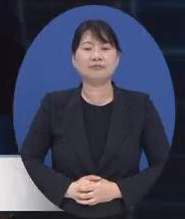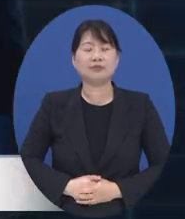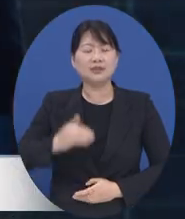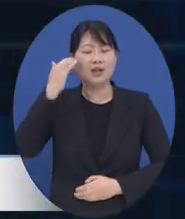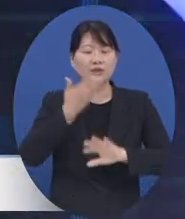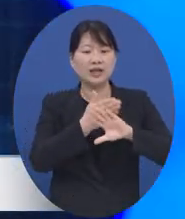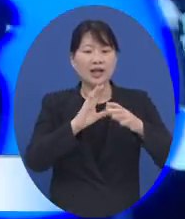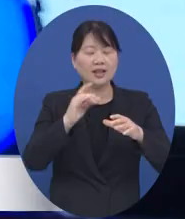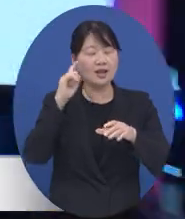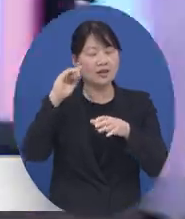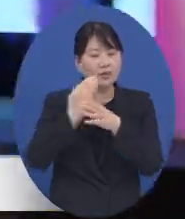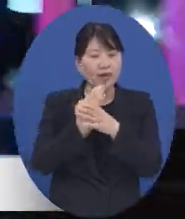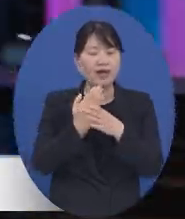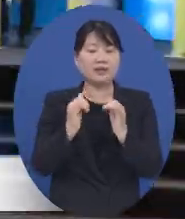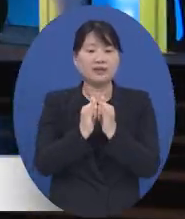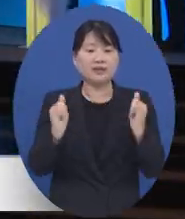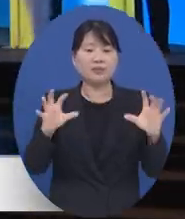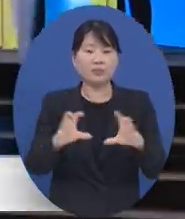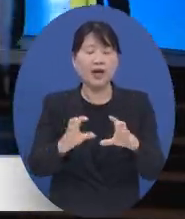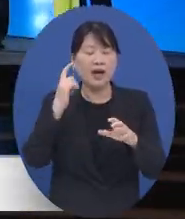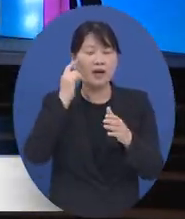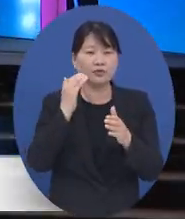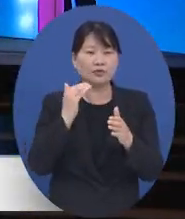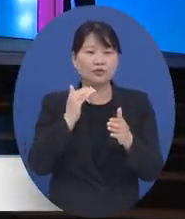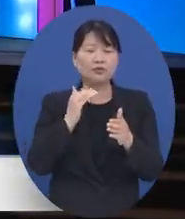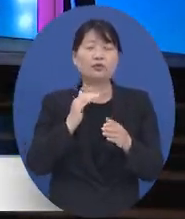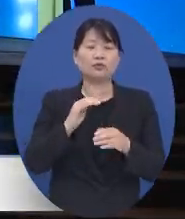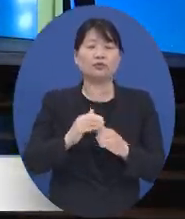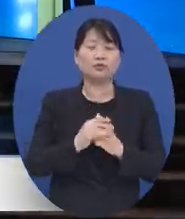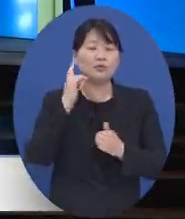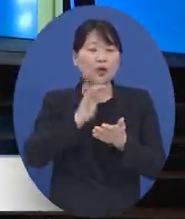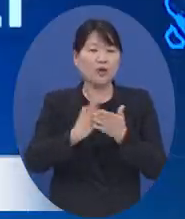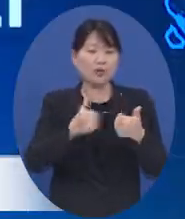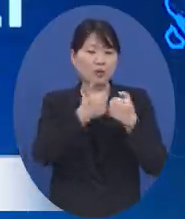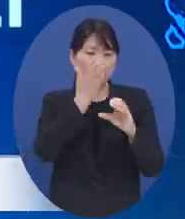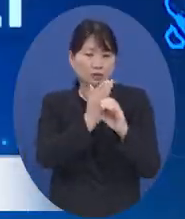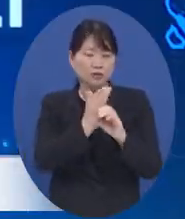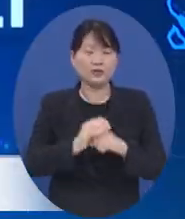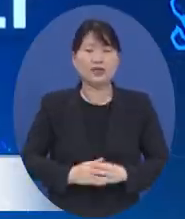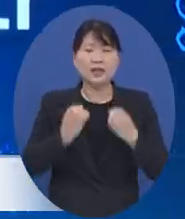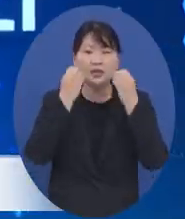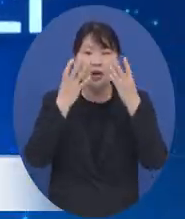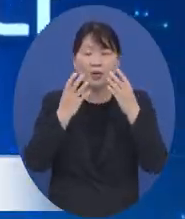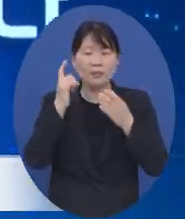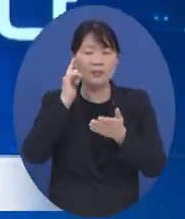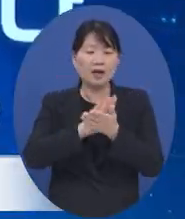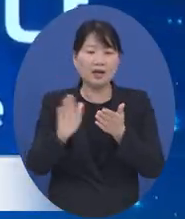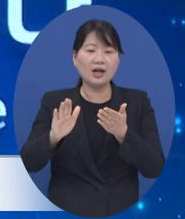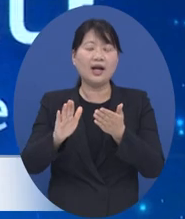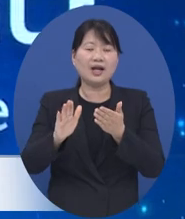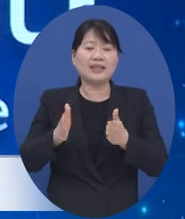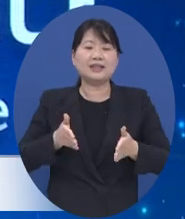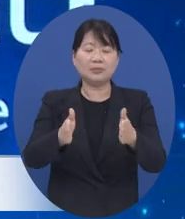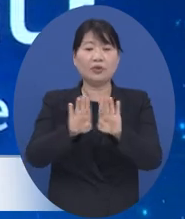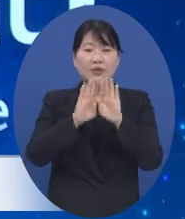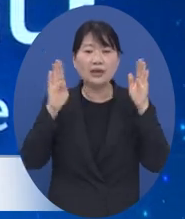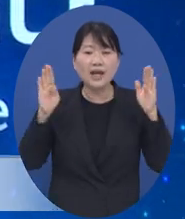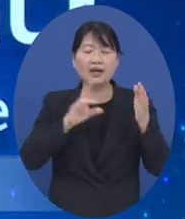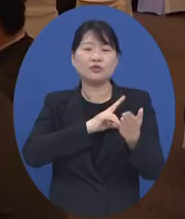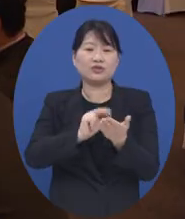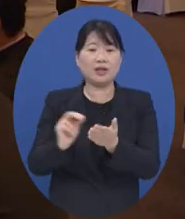국내외 석학들이 모여 한반도 평화를 논하는 DMZ 포럼. 올해는 새로운 평화의 지평을 열다를 주제로